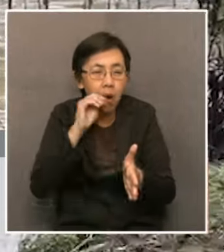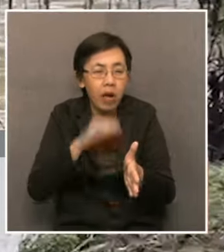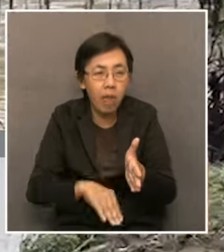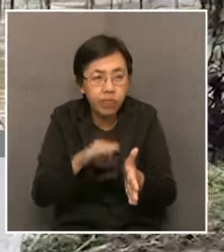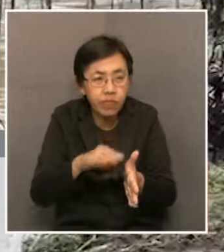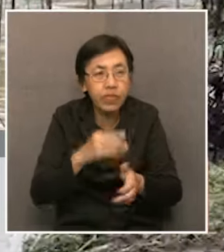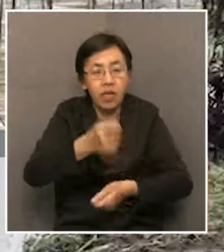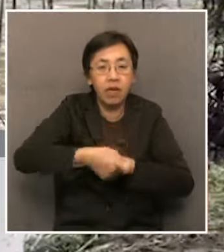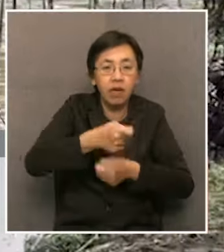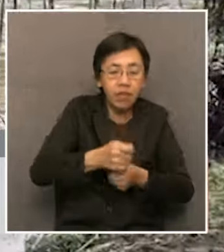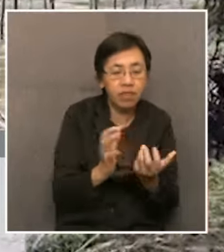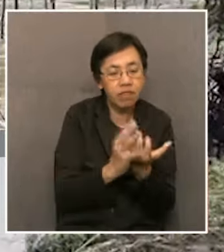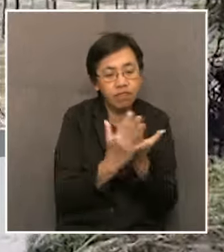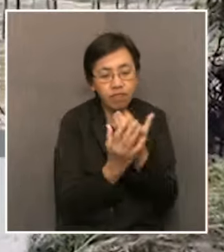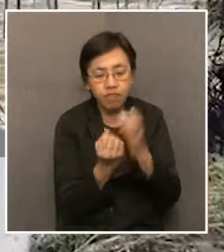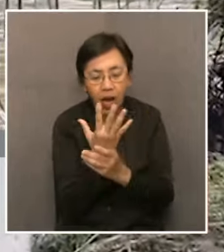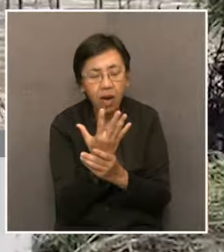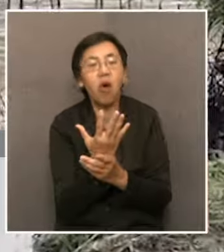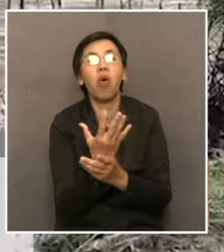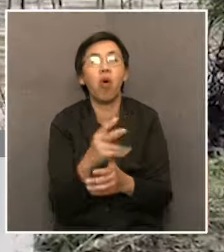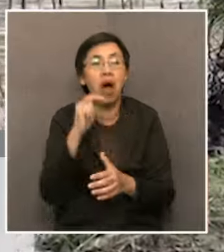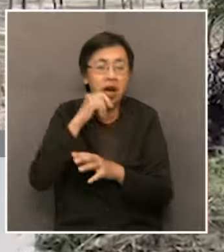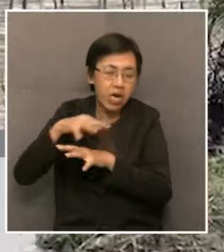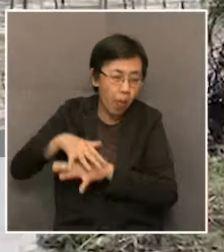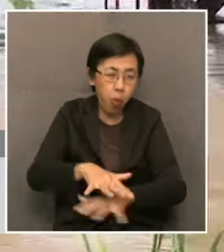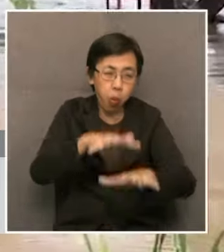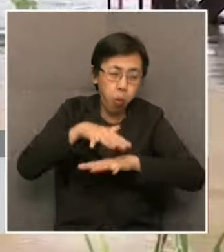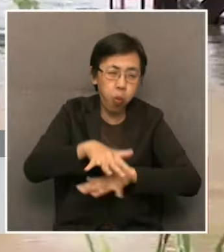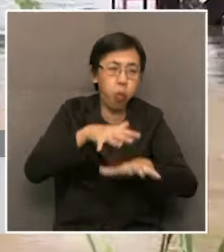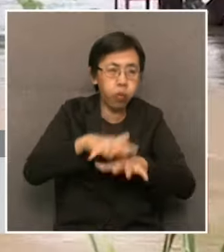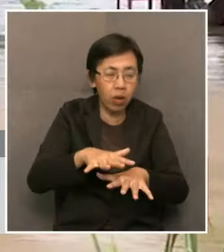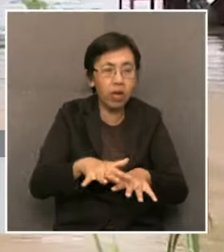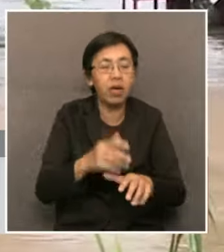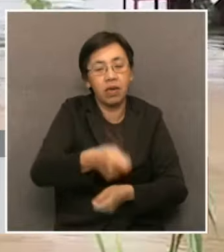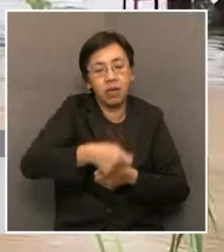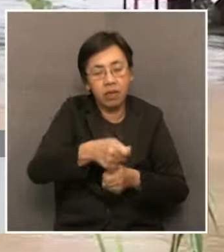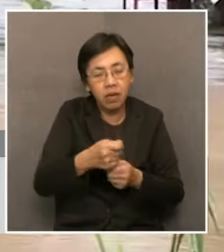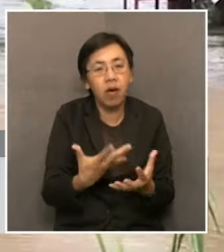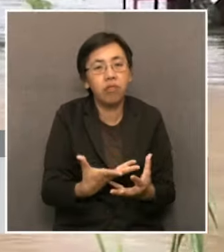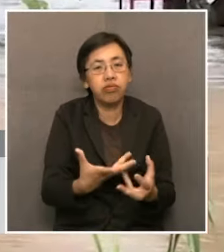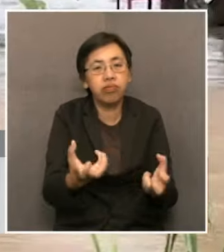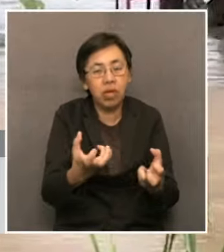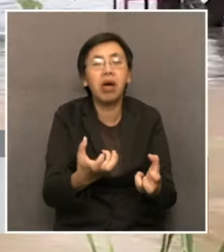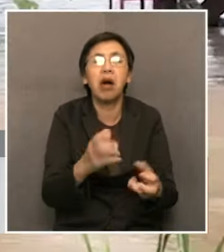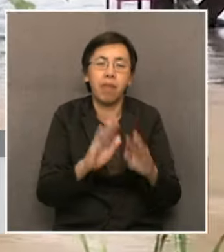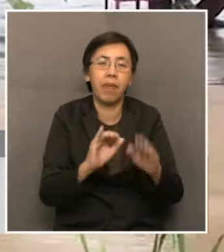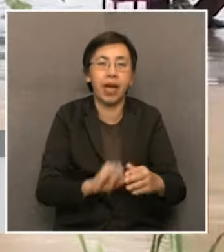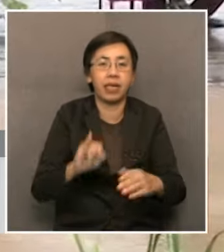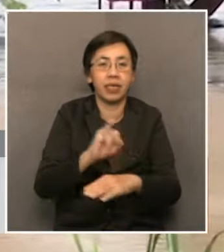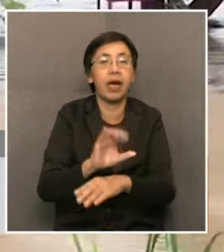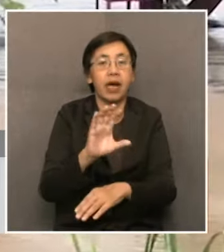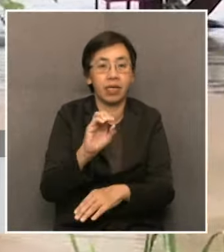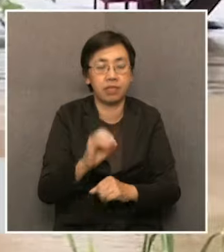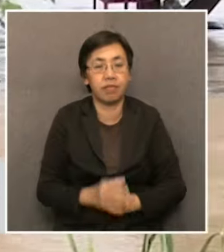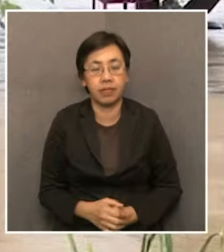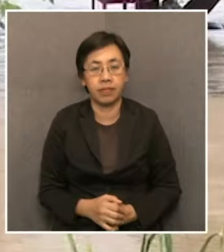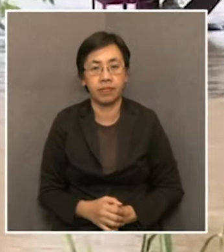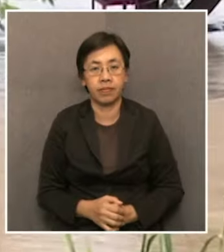สวนครัวที่ปลูกเอาไว้ก็คือถูกน้ำป่าเนี่ยไหลหลากเข้าท่วมเสียหายถึง50ไร่เลยทีเดียวนะครับส่วนในพื้น